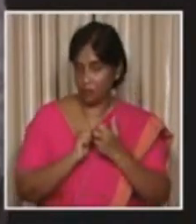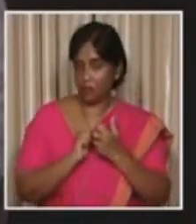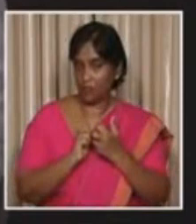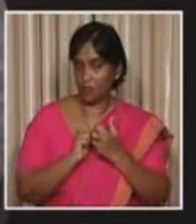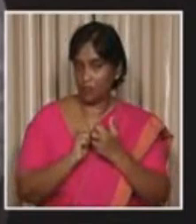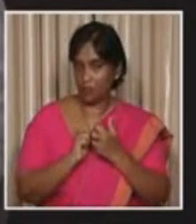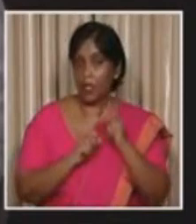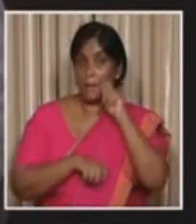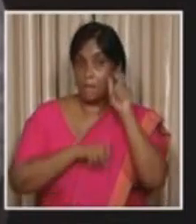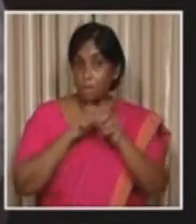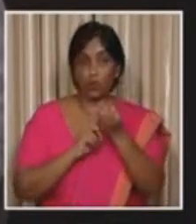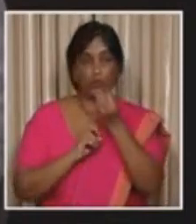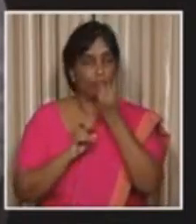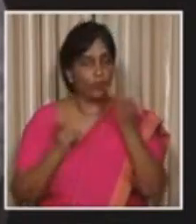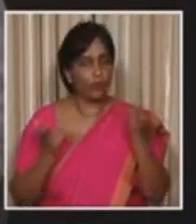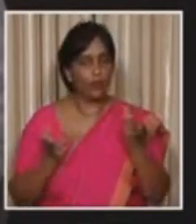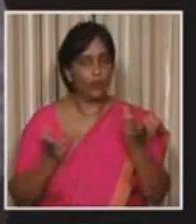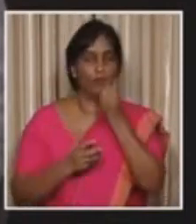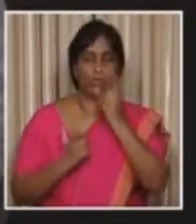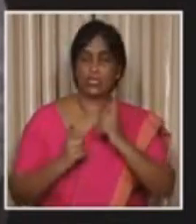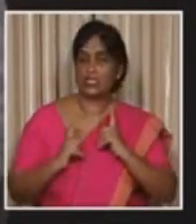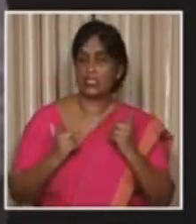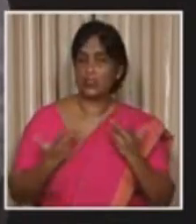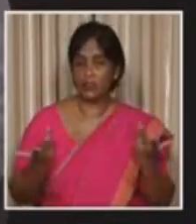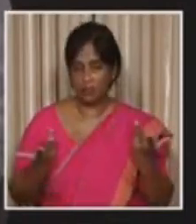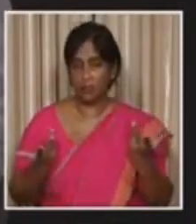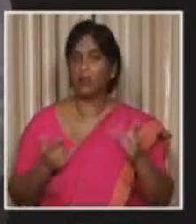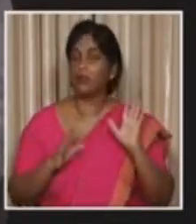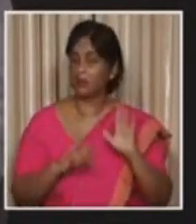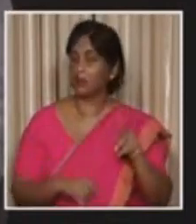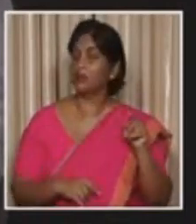තත්ත්වේ මිනිසුන්ට කන්න නැහැ මිනිසුන්ට ජීවත් වෙන්න විදියක් නැහැ